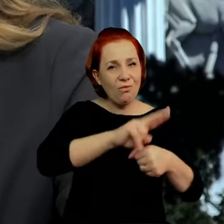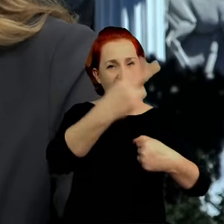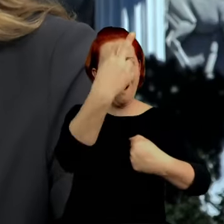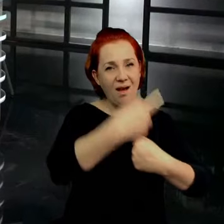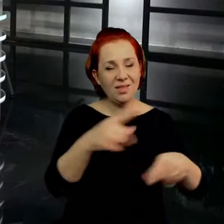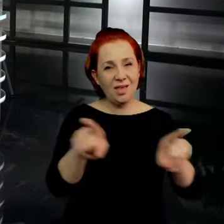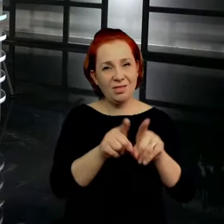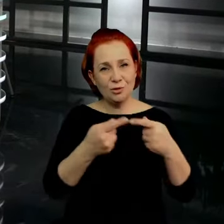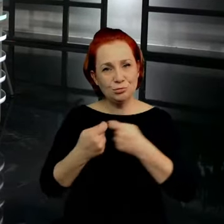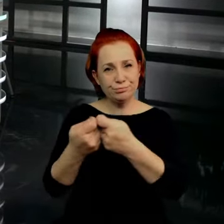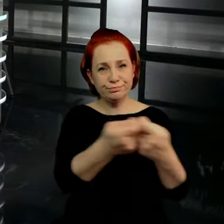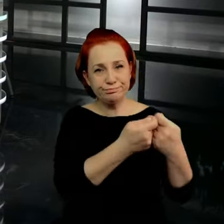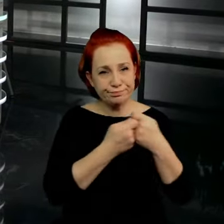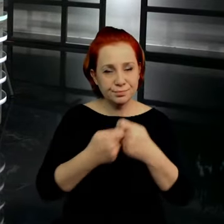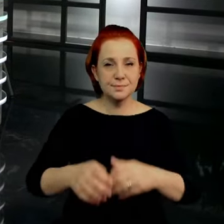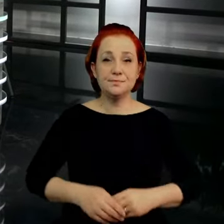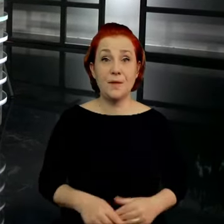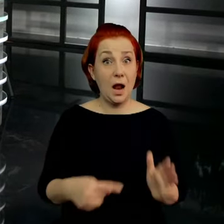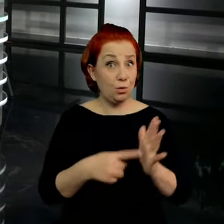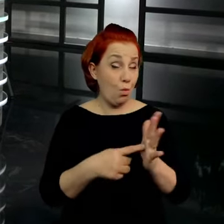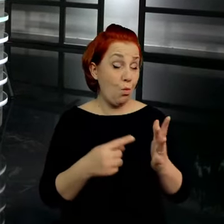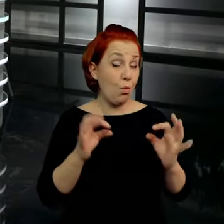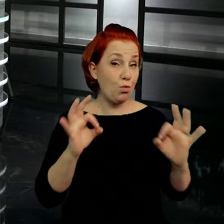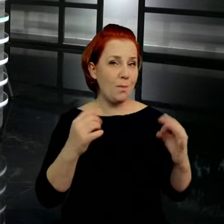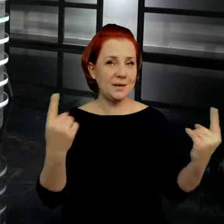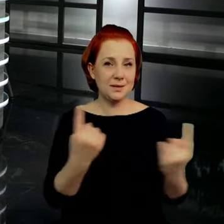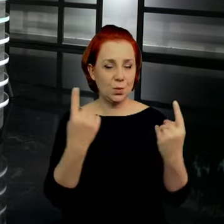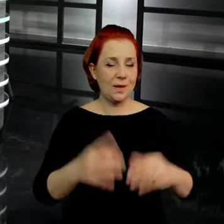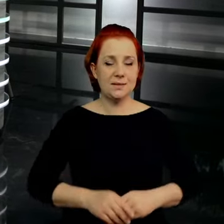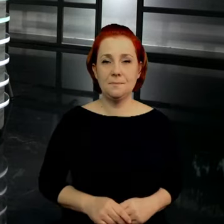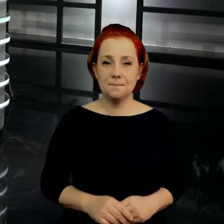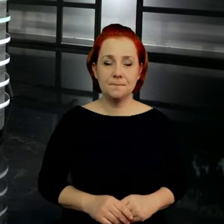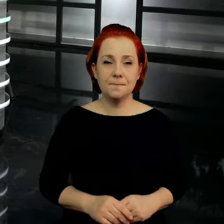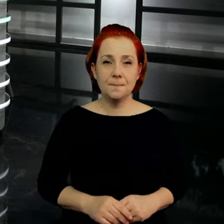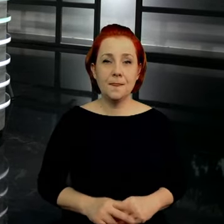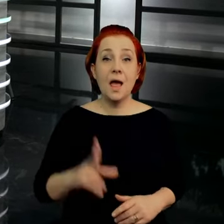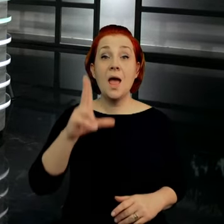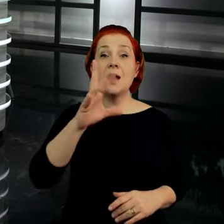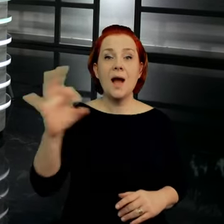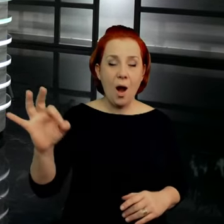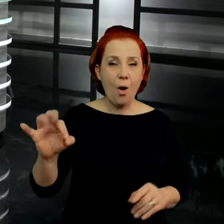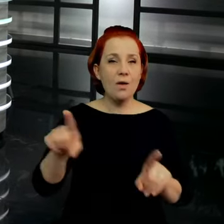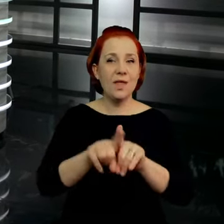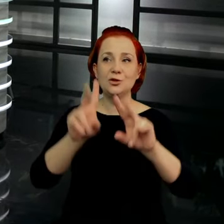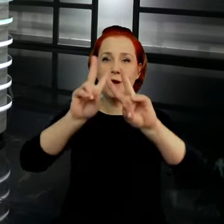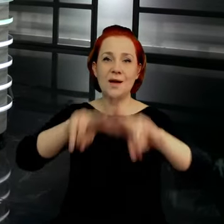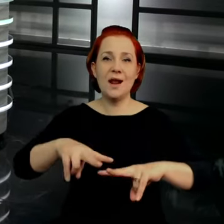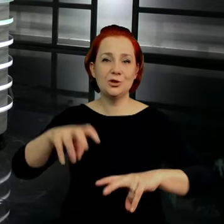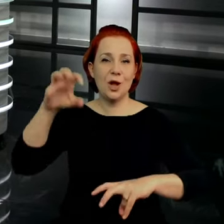znak. Ale to Koalicja Obywatelska i reszta opozycji mówi, że wy ich oszukaliście po prostu.